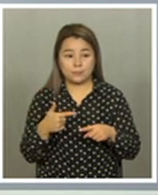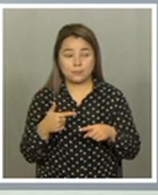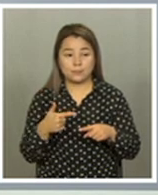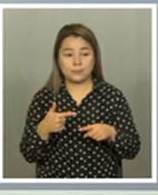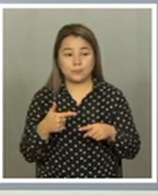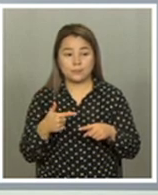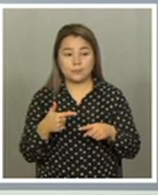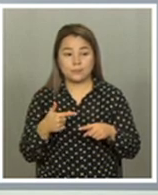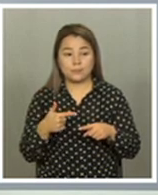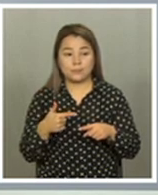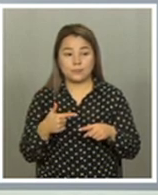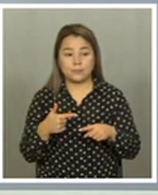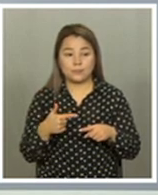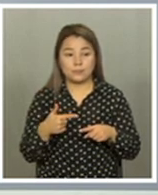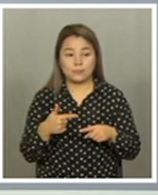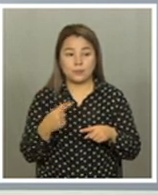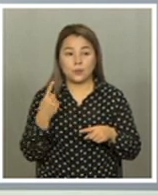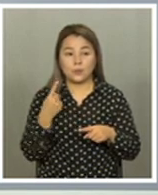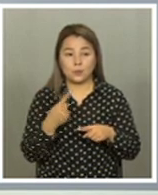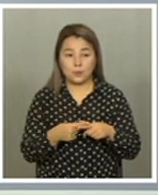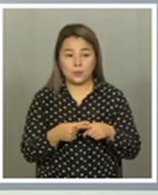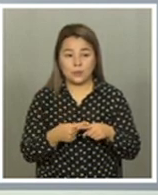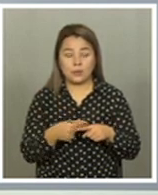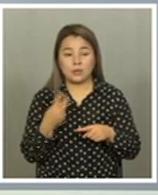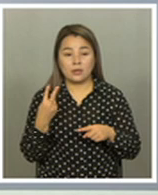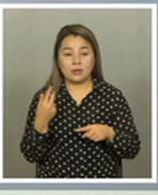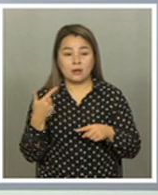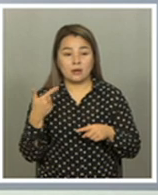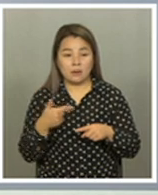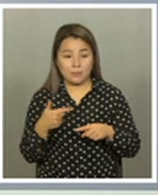Және бұл 2 грамм.